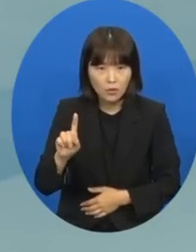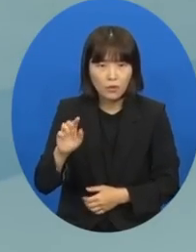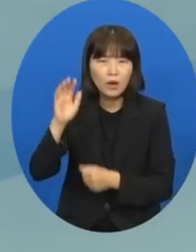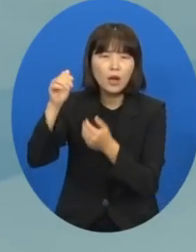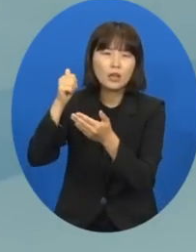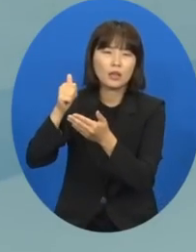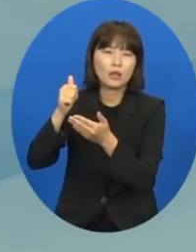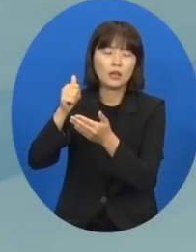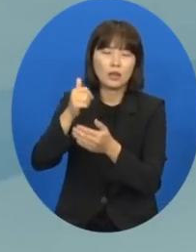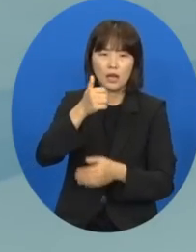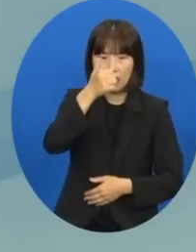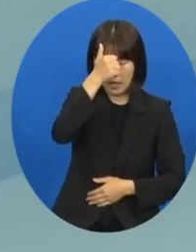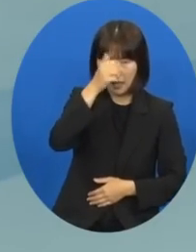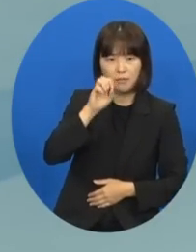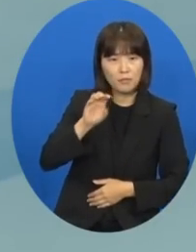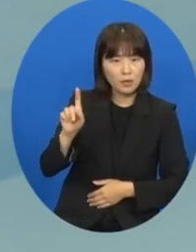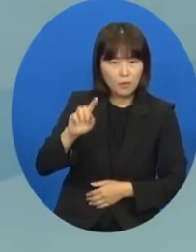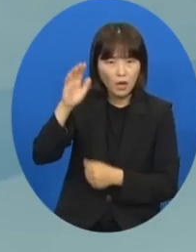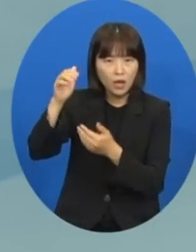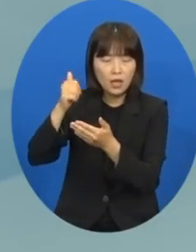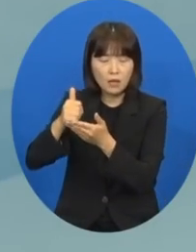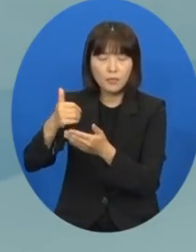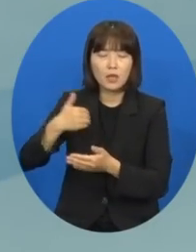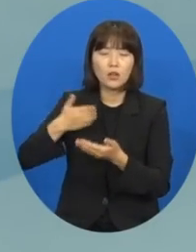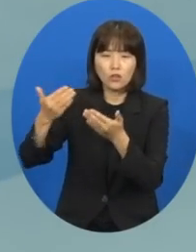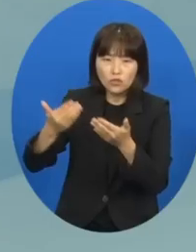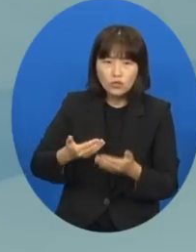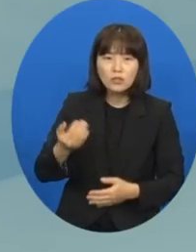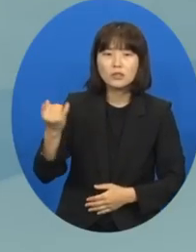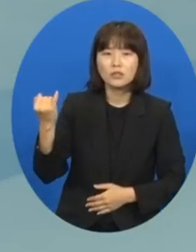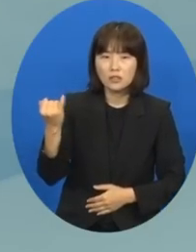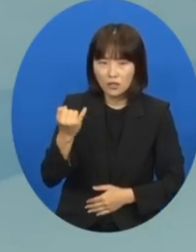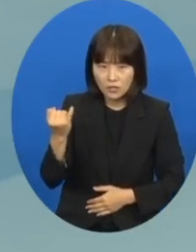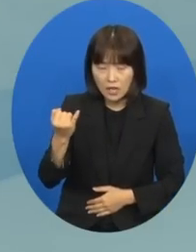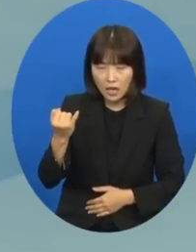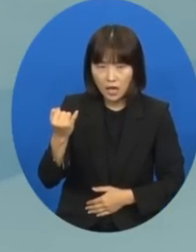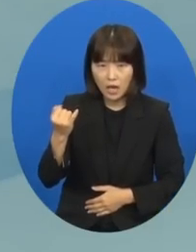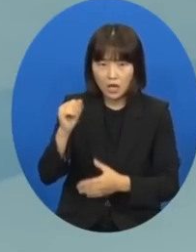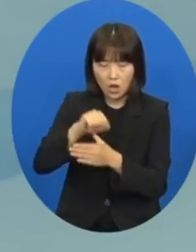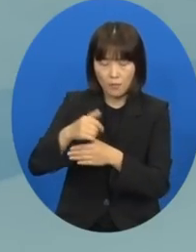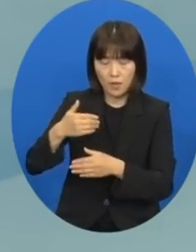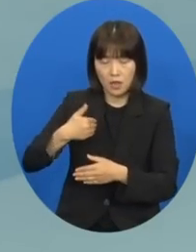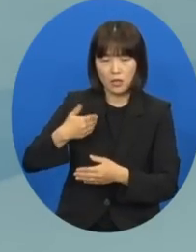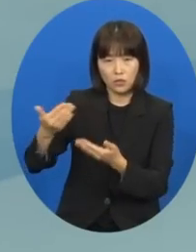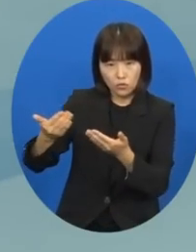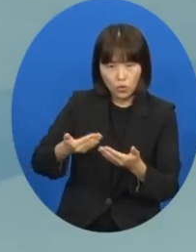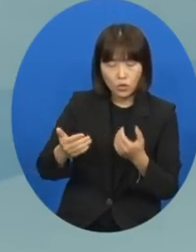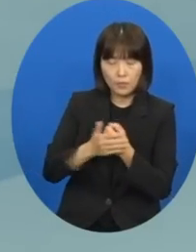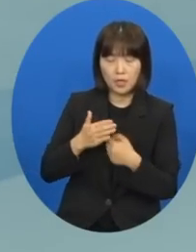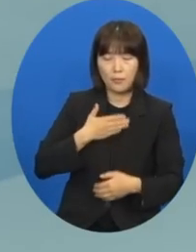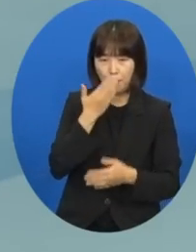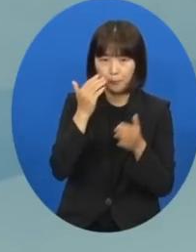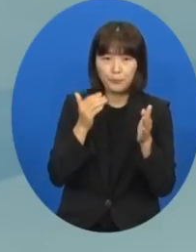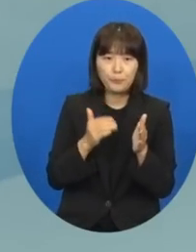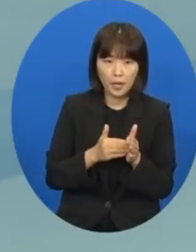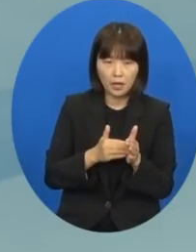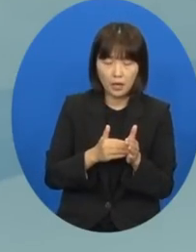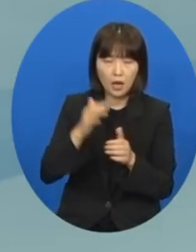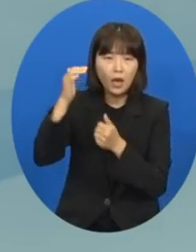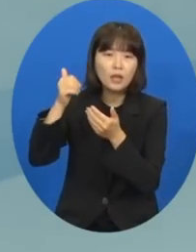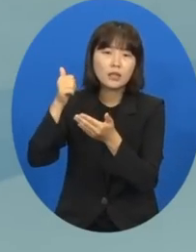함께 하신 그 여자 그가 그 나무 열매를 내게 주므로 내가 먹었나이다. 하나님이 나에게